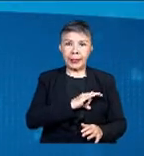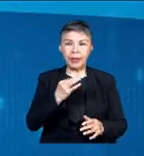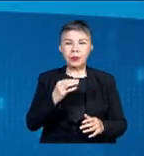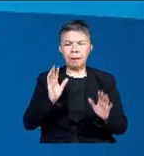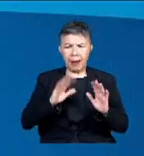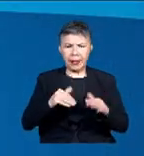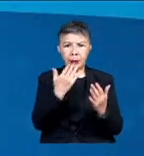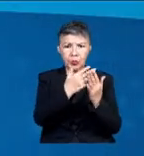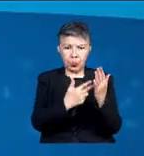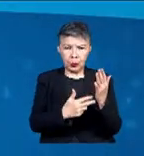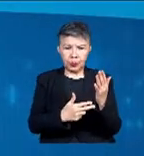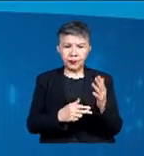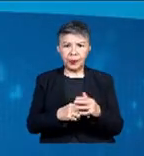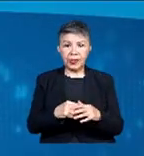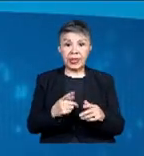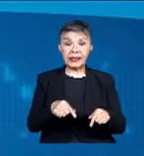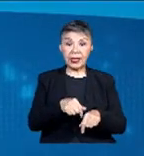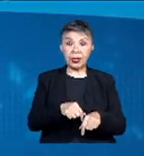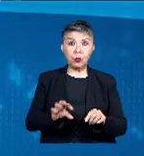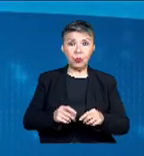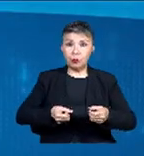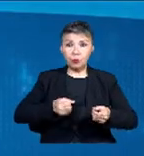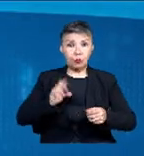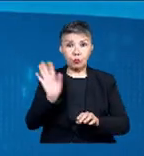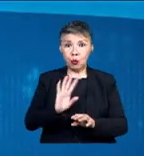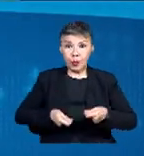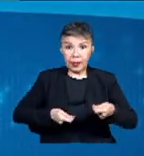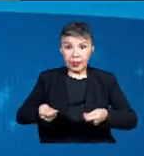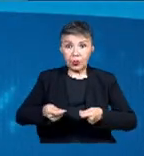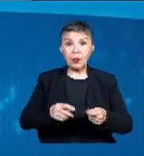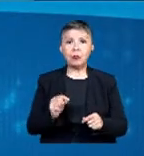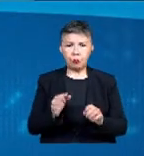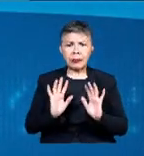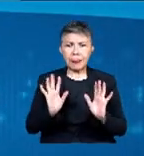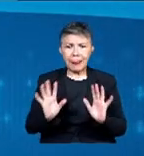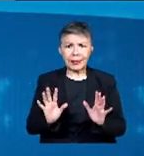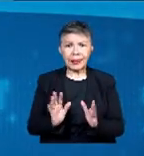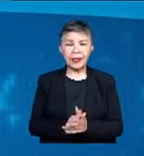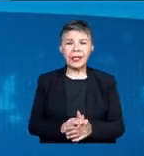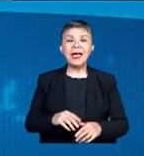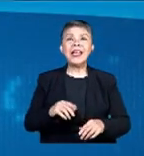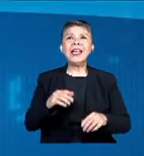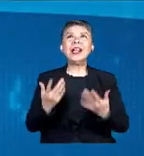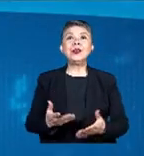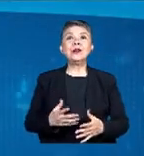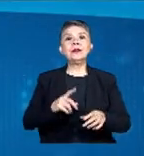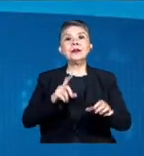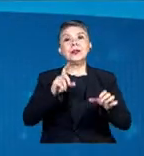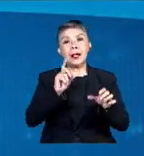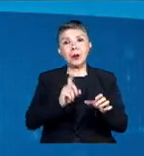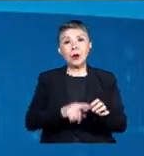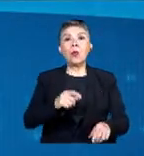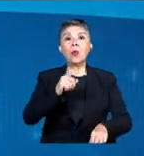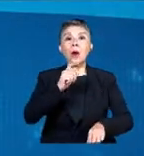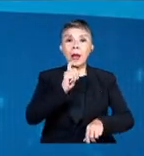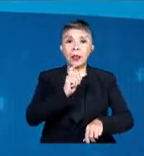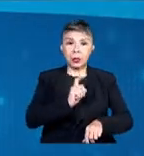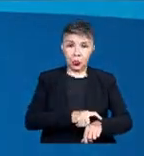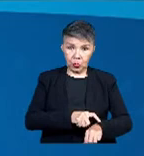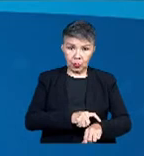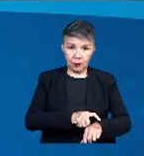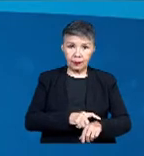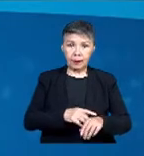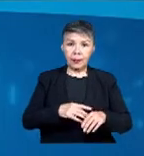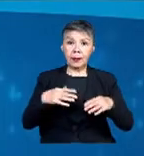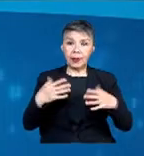satu peraturan pemerintah yang belum kita realisasikan lagi gitu. Dan itu butuh waktu. Artinya butuh waktu itu